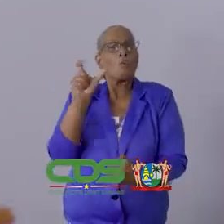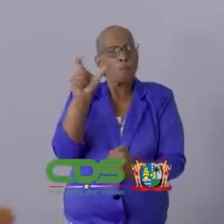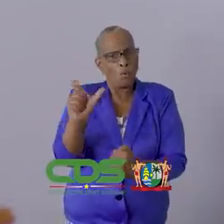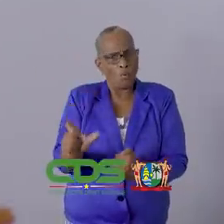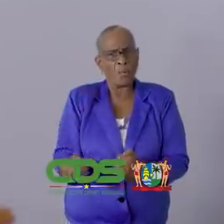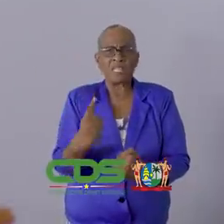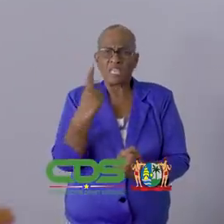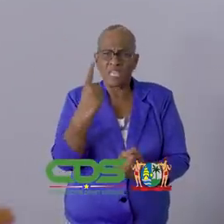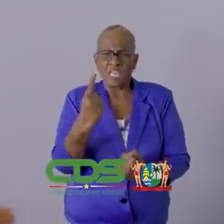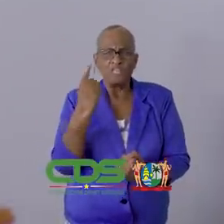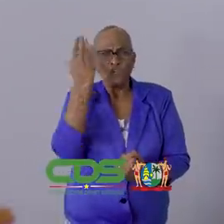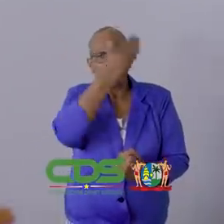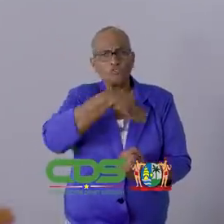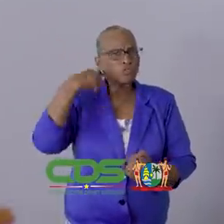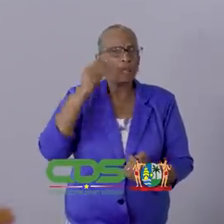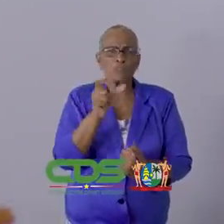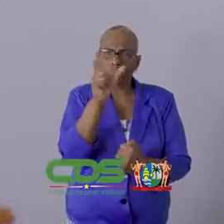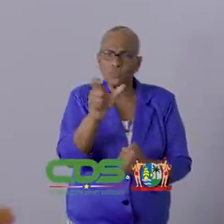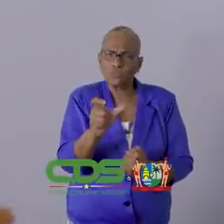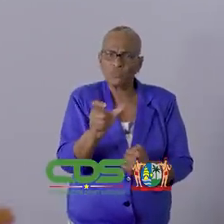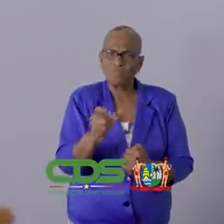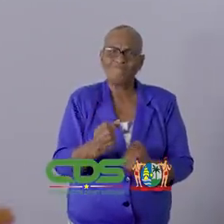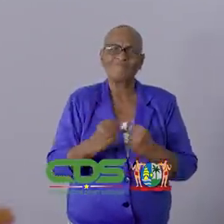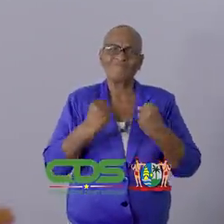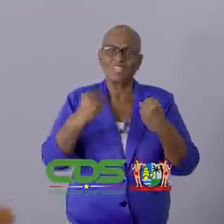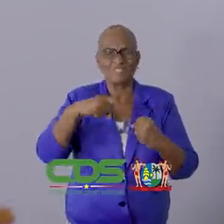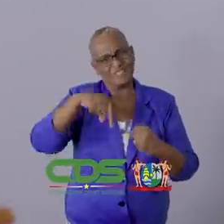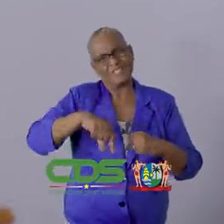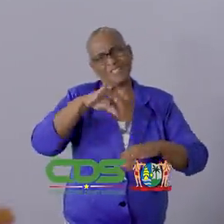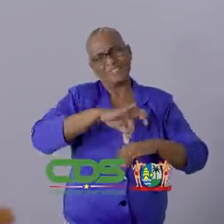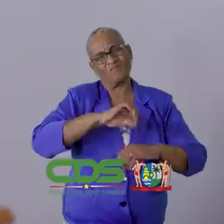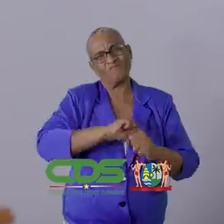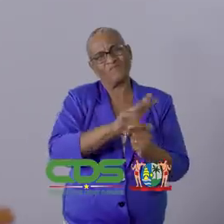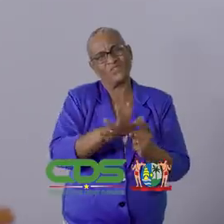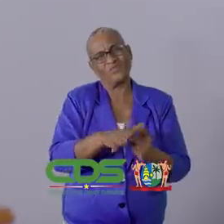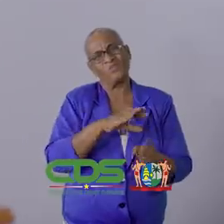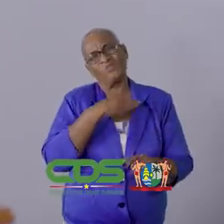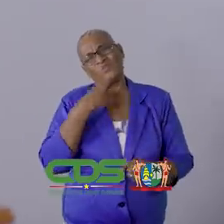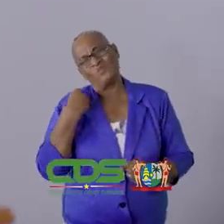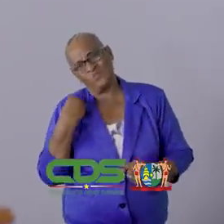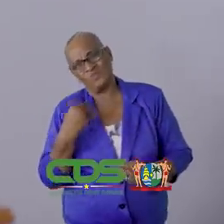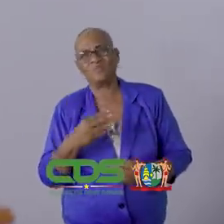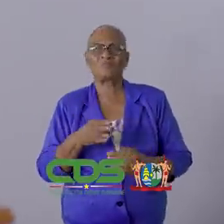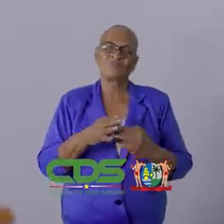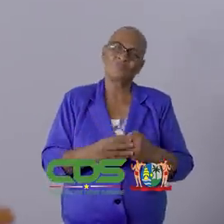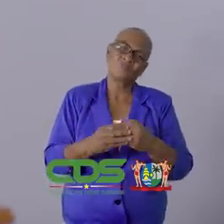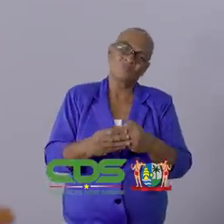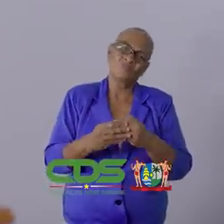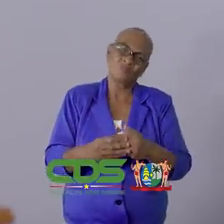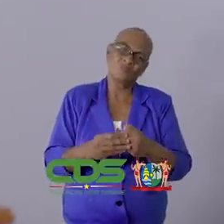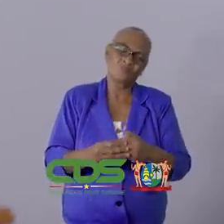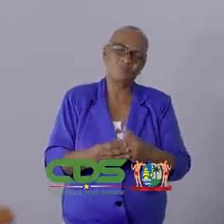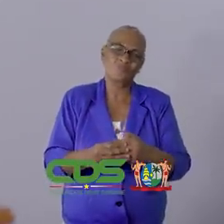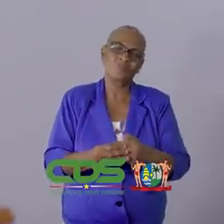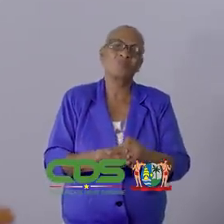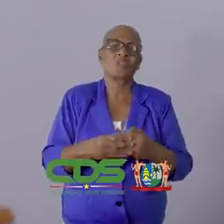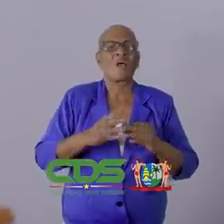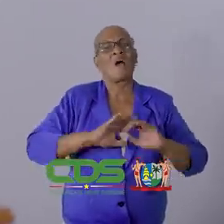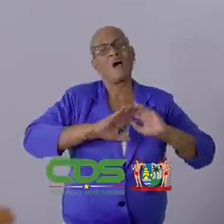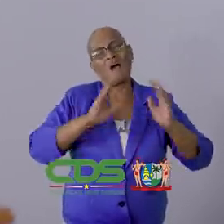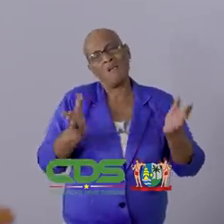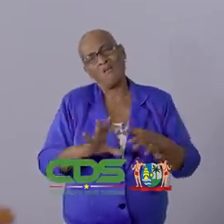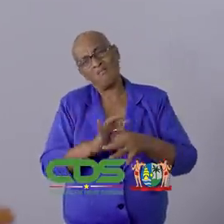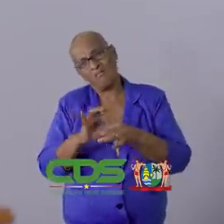week heeft 1 Surinamer de strijd tegen deze ziekte verloren. Onze condolences gaat uit naar